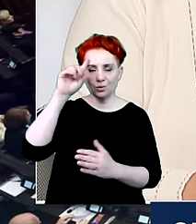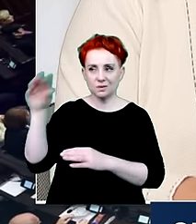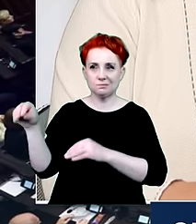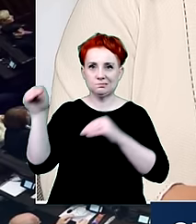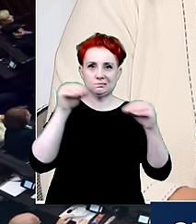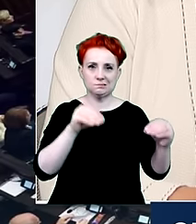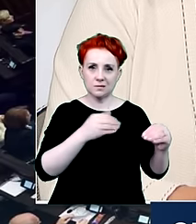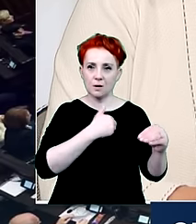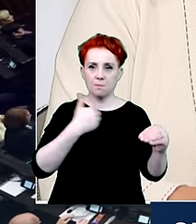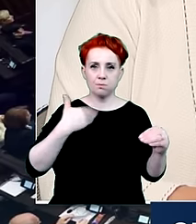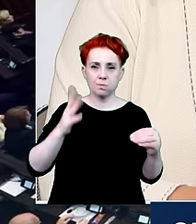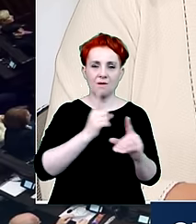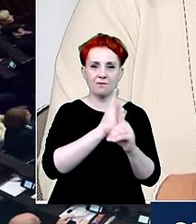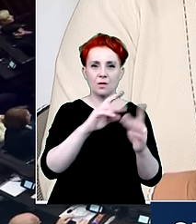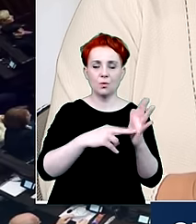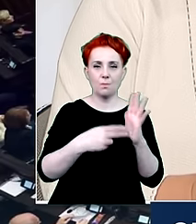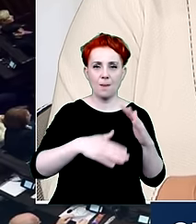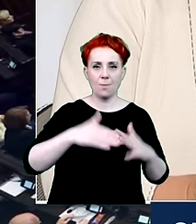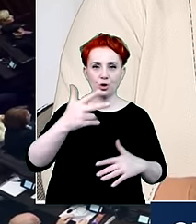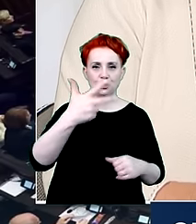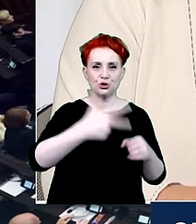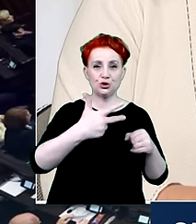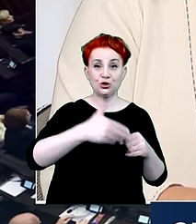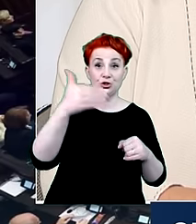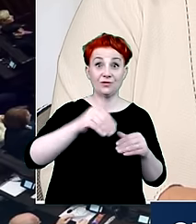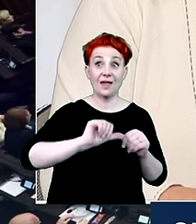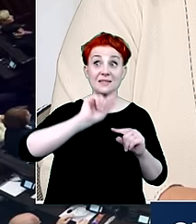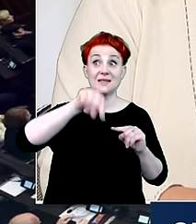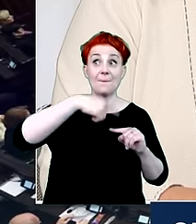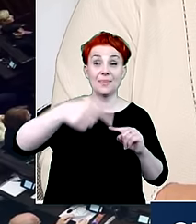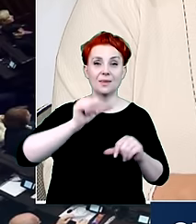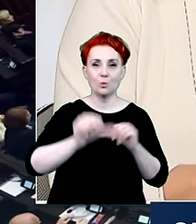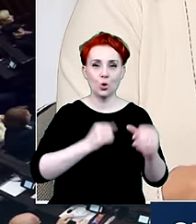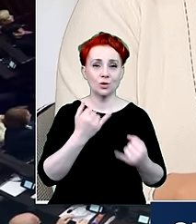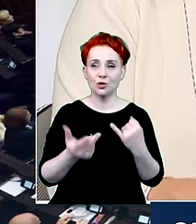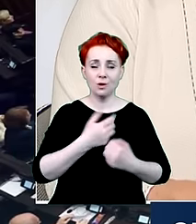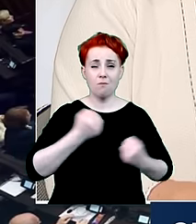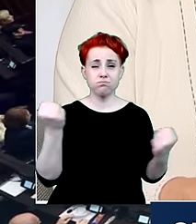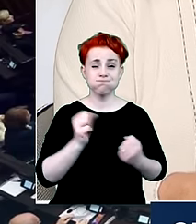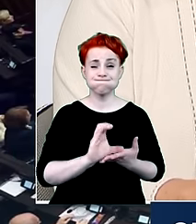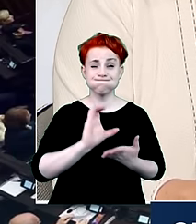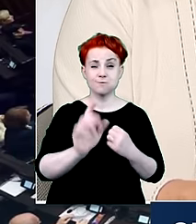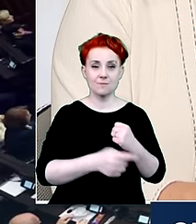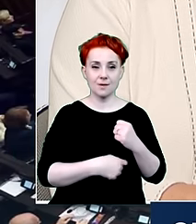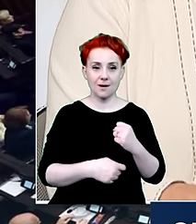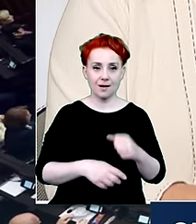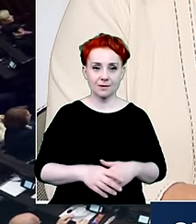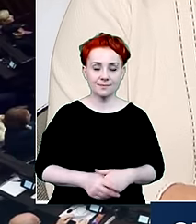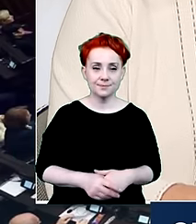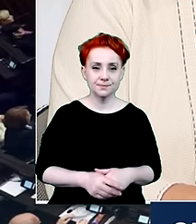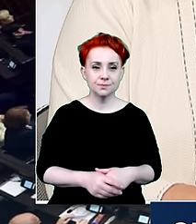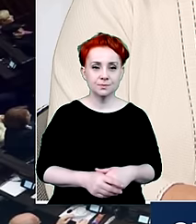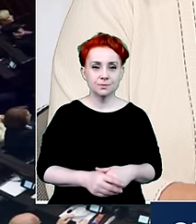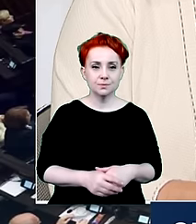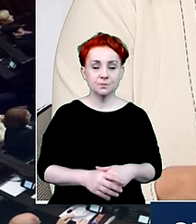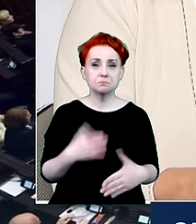ma być sprowadzonych ponad 30 tysięcy w przyszłym roku, a jak nie, to będziemy potężne kary płacić. I wydaje mi się, że to wszystko jest